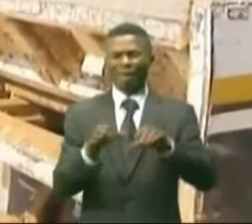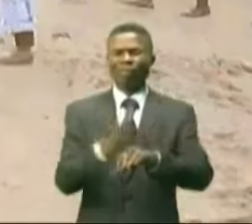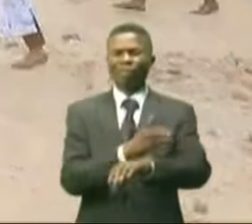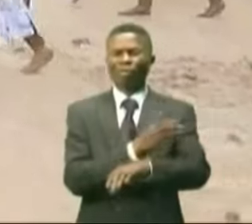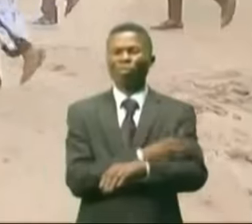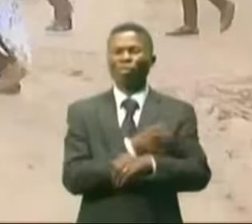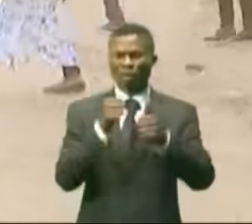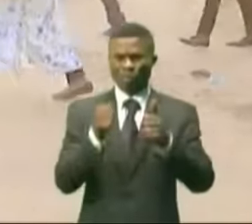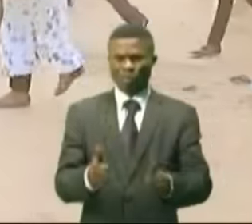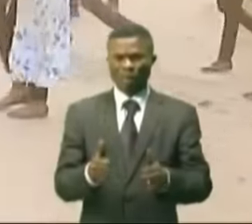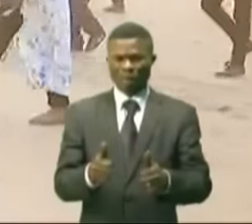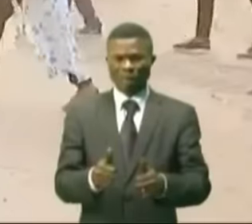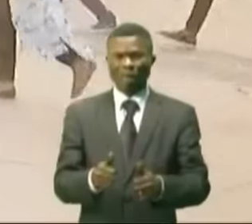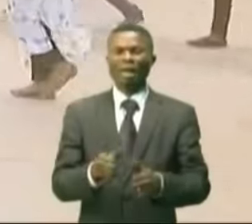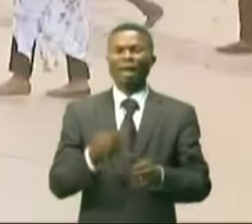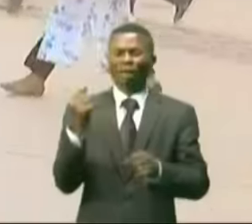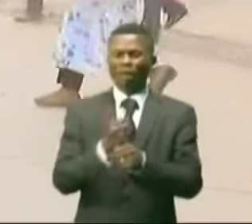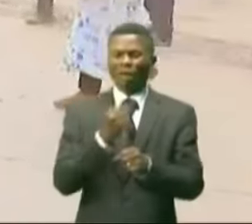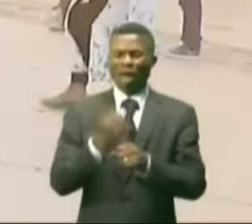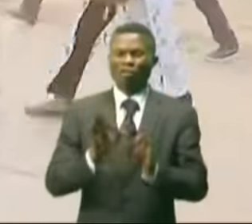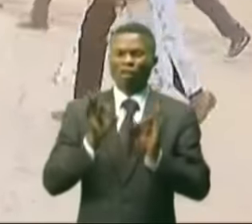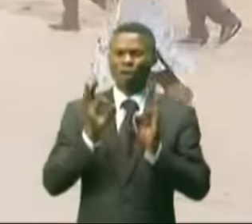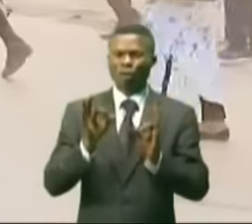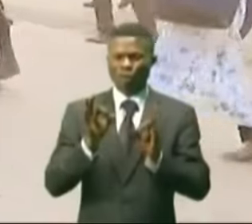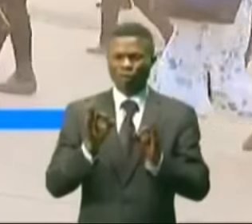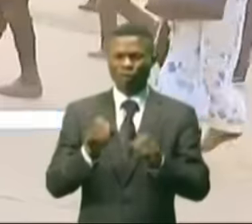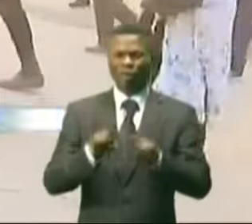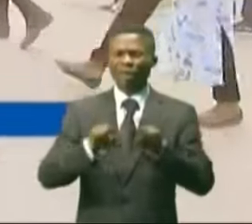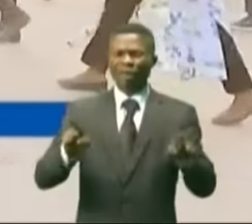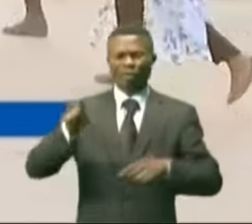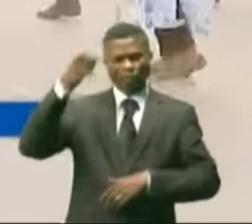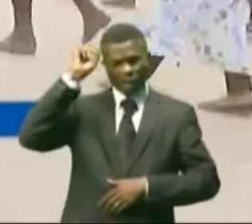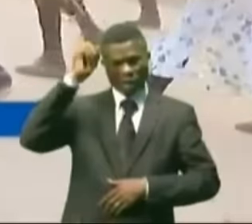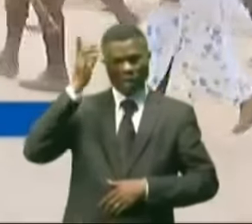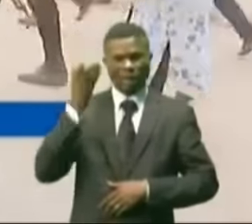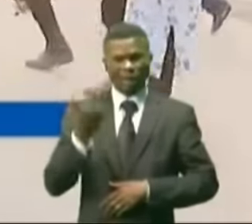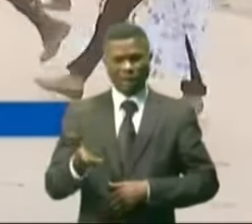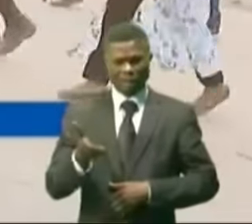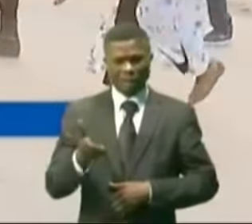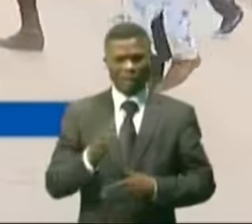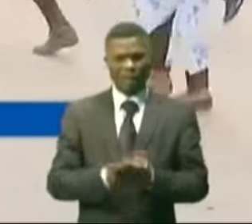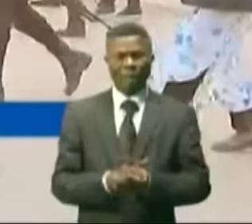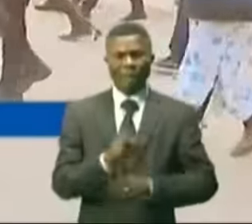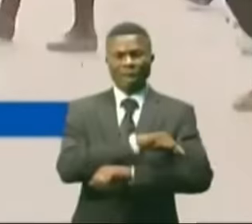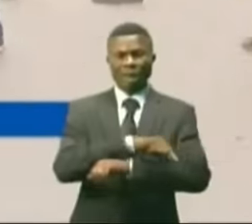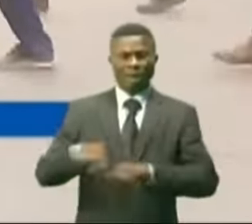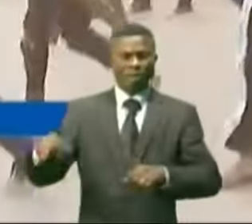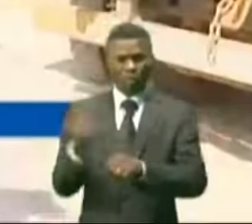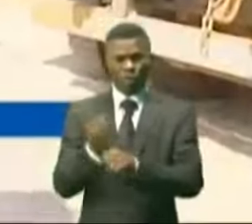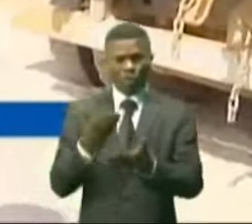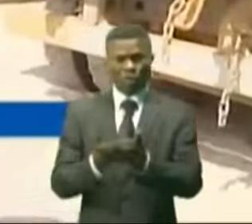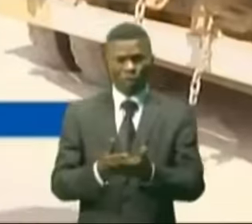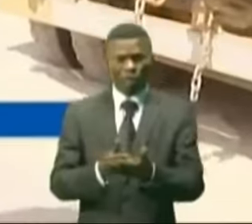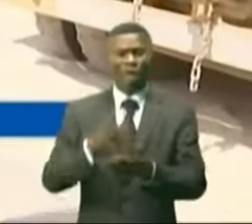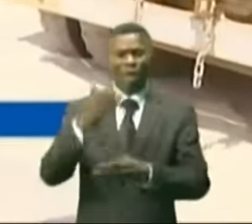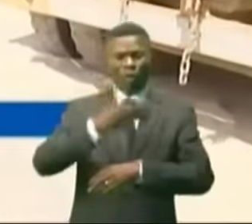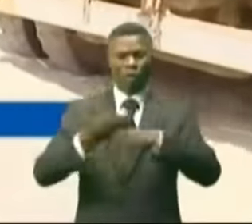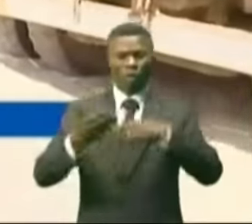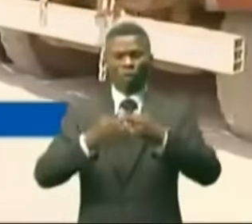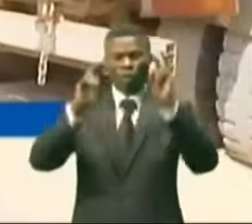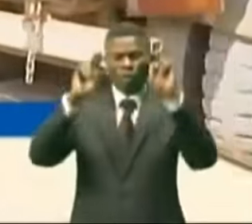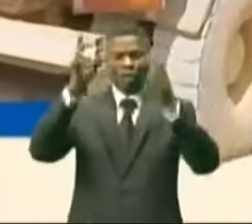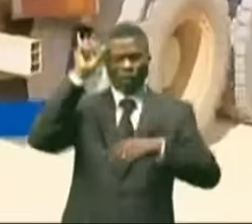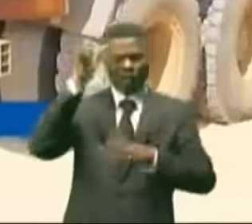terrain un nouveau mode de travail loin du caractère luxueux de son cabinet de travail pour bâtir une ville de